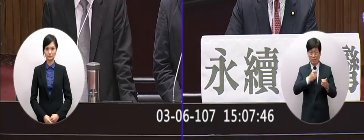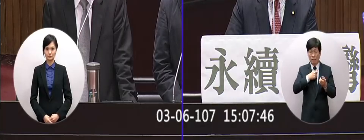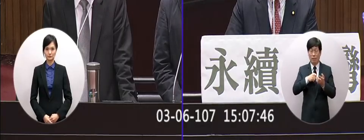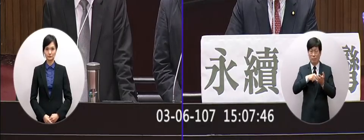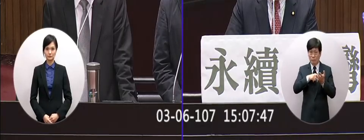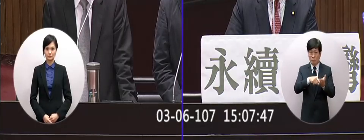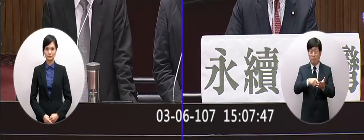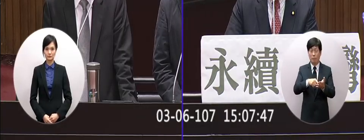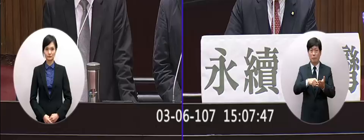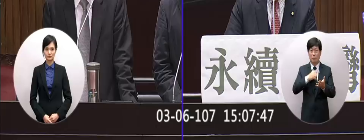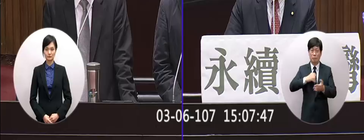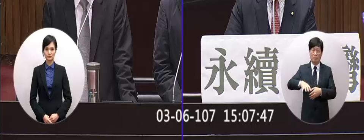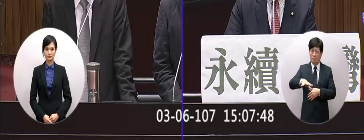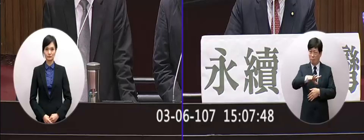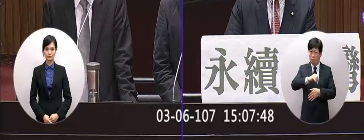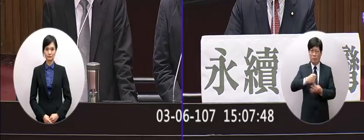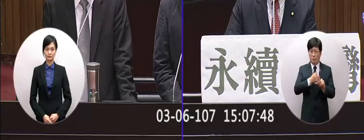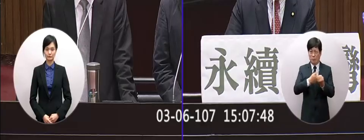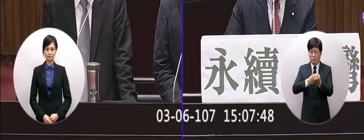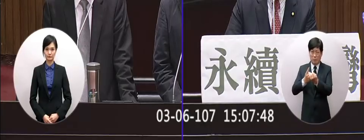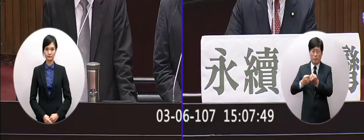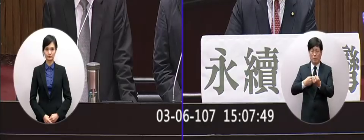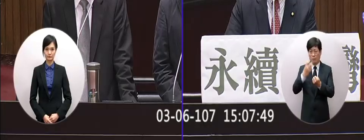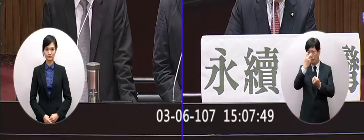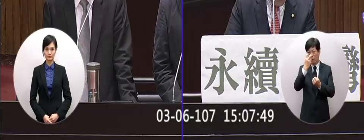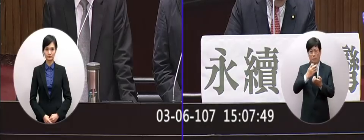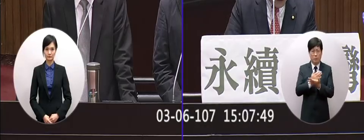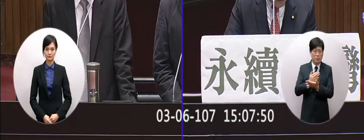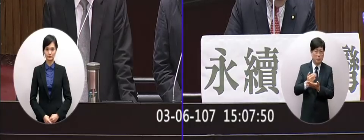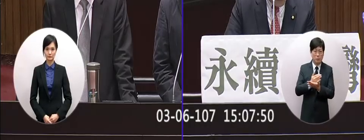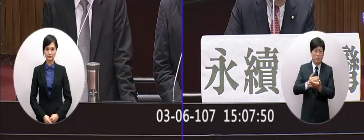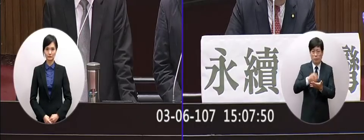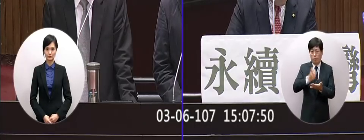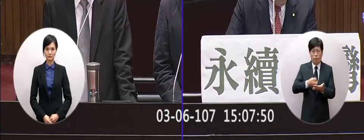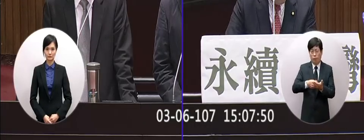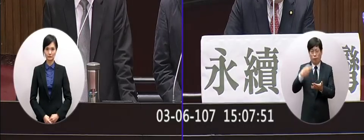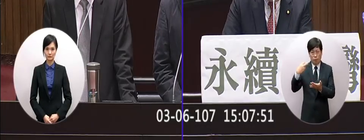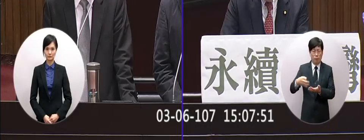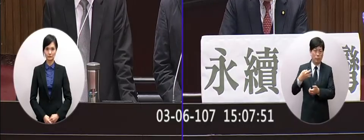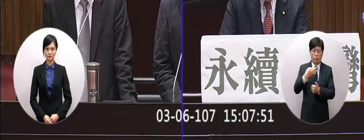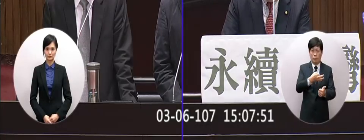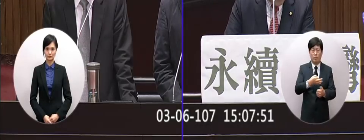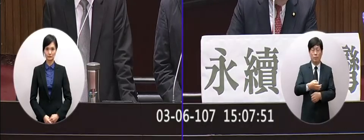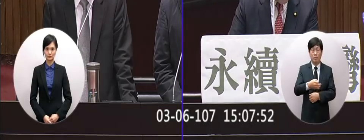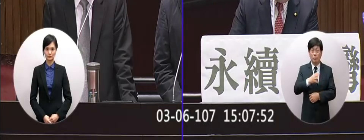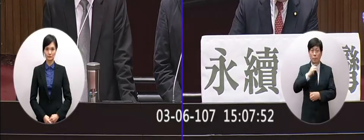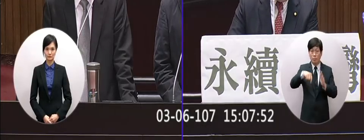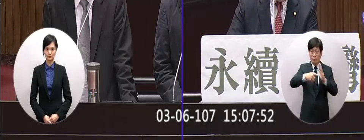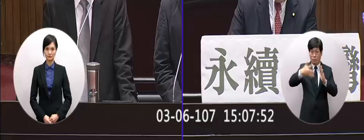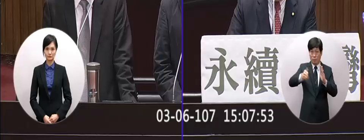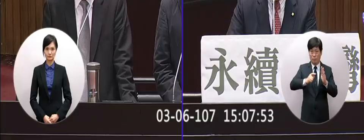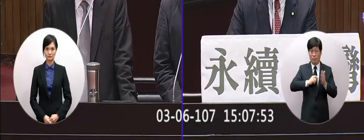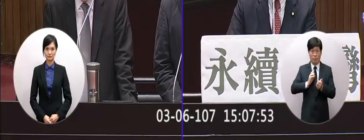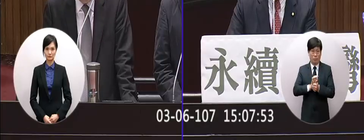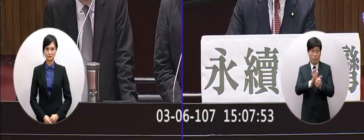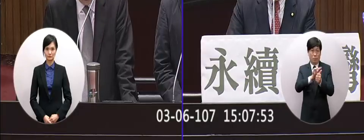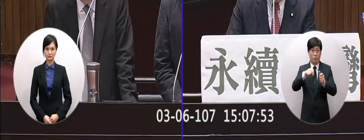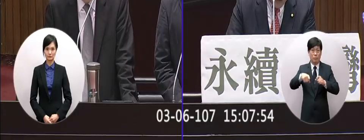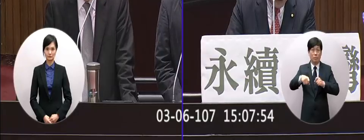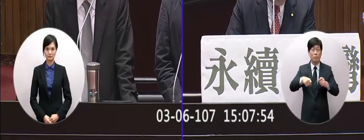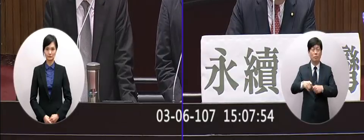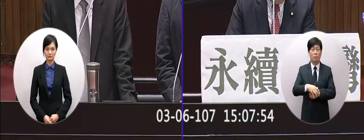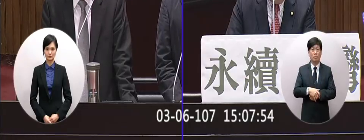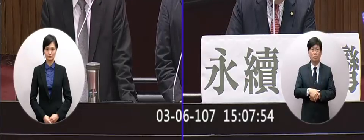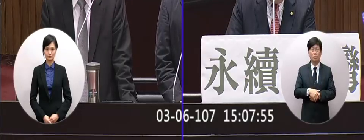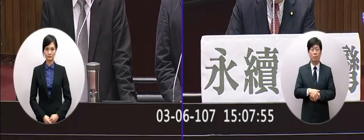通过所有很多重重的审查的机制，而去拿到那个奖励。我想院长在推动这一个政策的时候，尤其